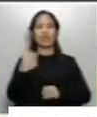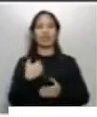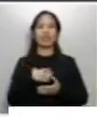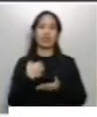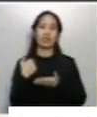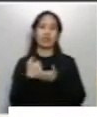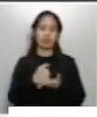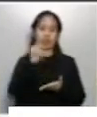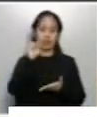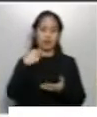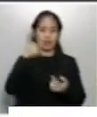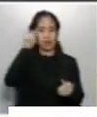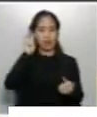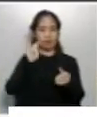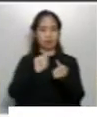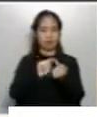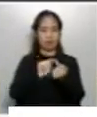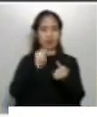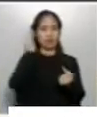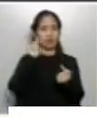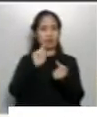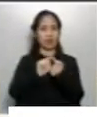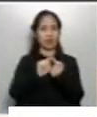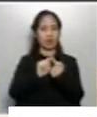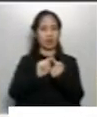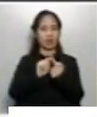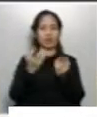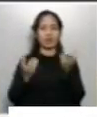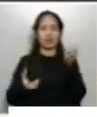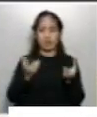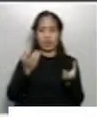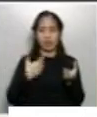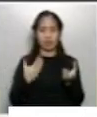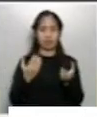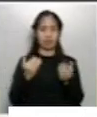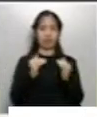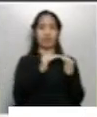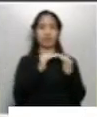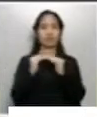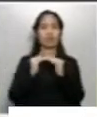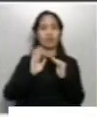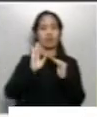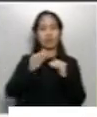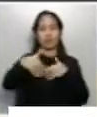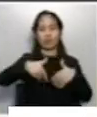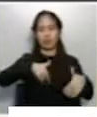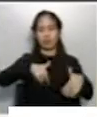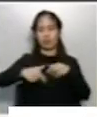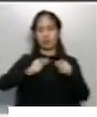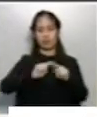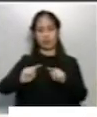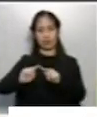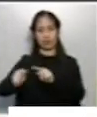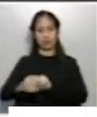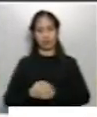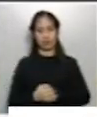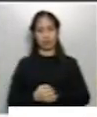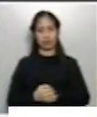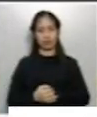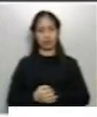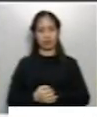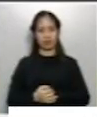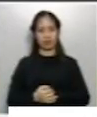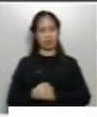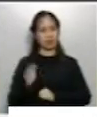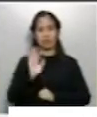เพื่อให้ความยุติธรรมความเป็นธรรมแก่พี่น้องประชาชนแล้วไม่มีเ